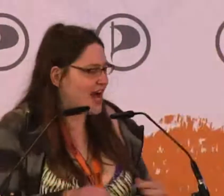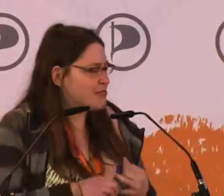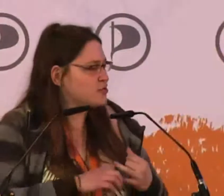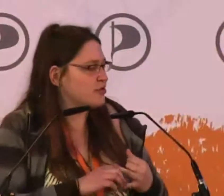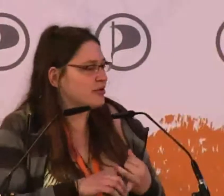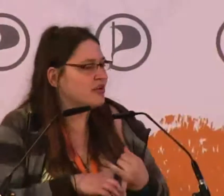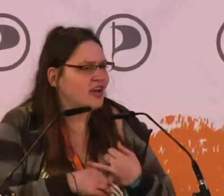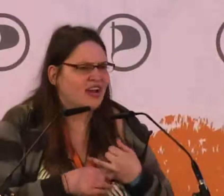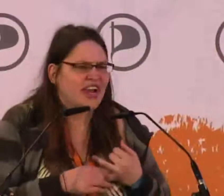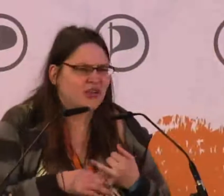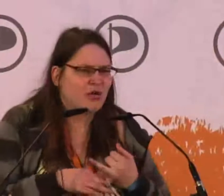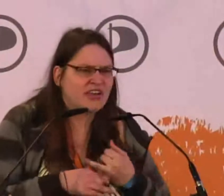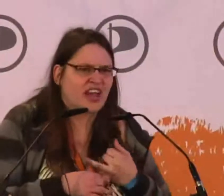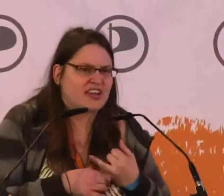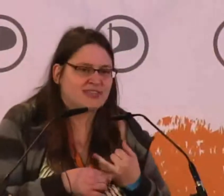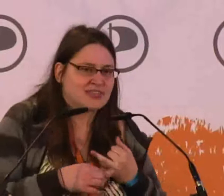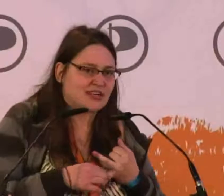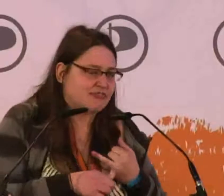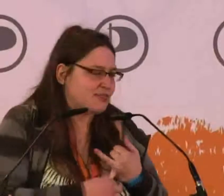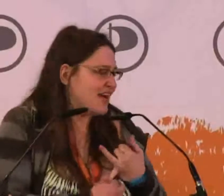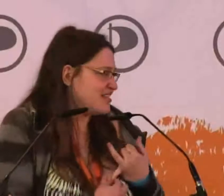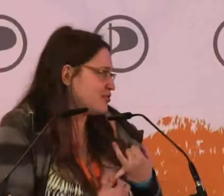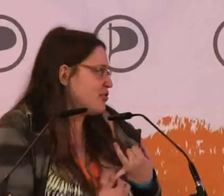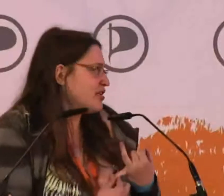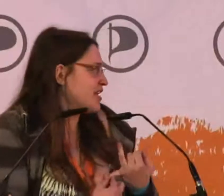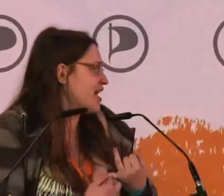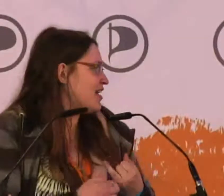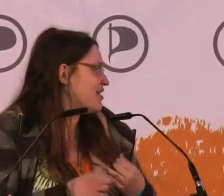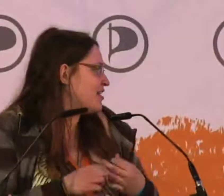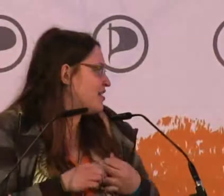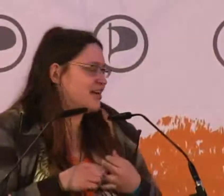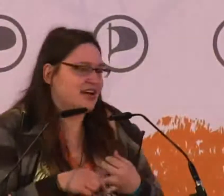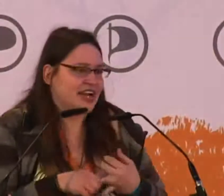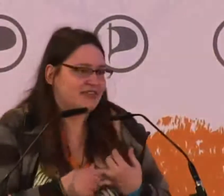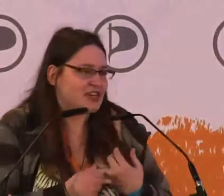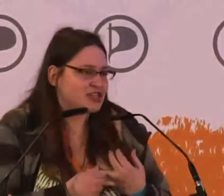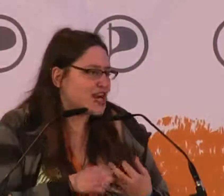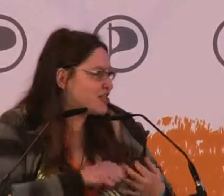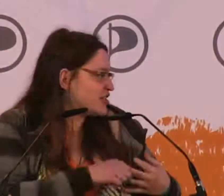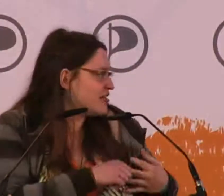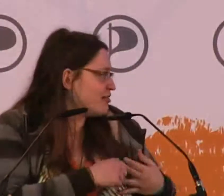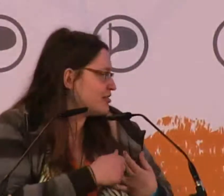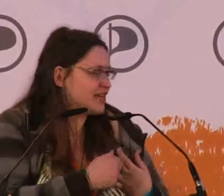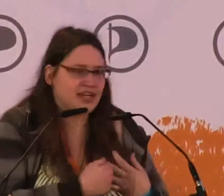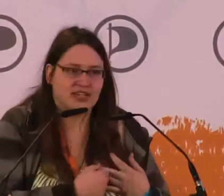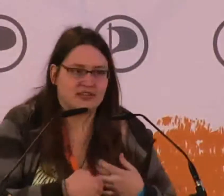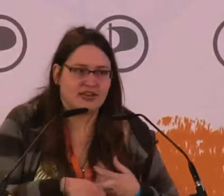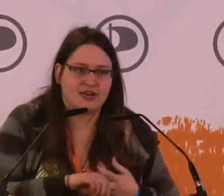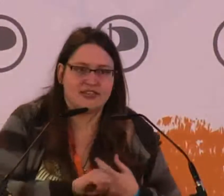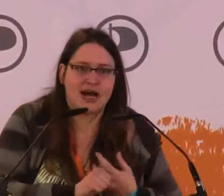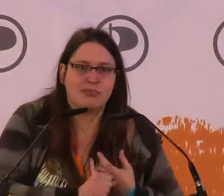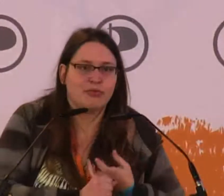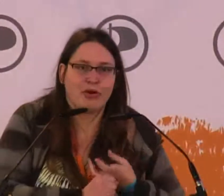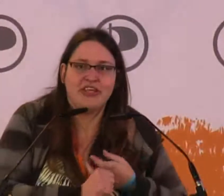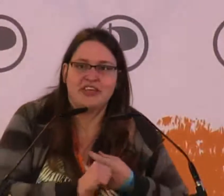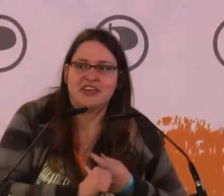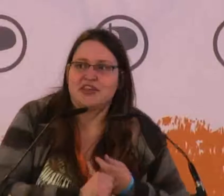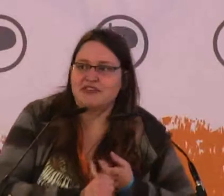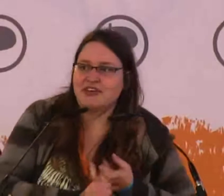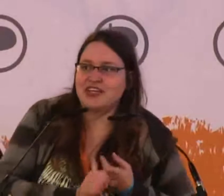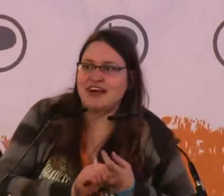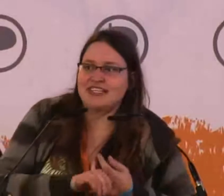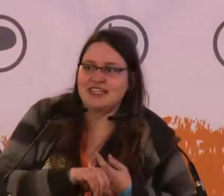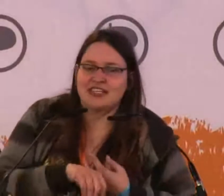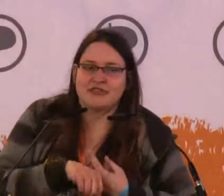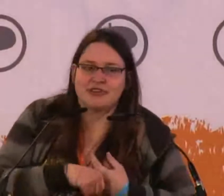vor wir haben schon ein Nokia Netzteil von einem alten Nokia äh eine Waschtasche und ein Damen Pulli